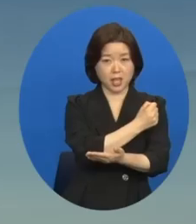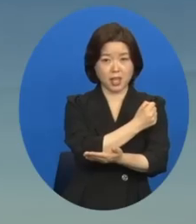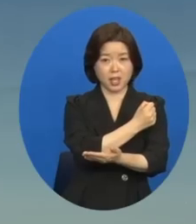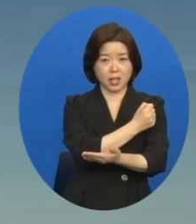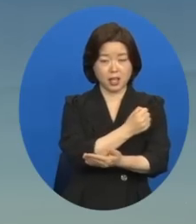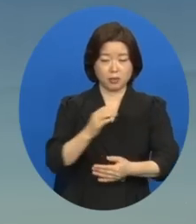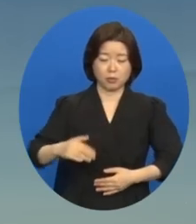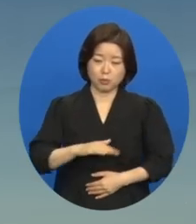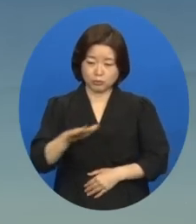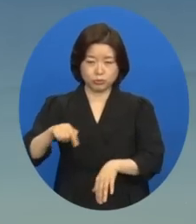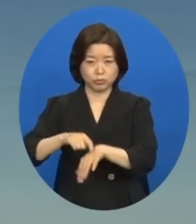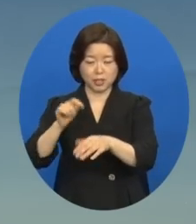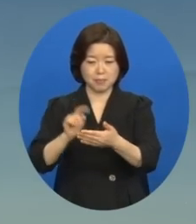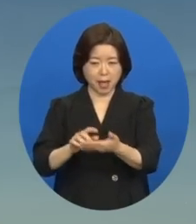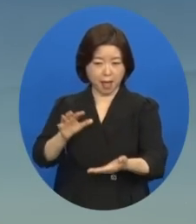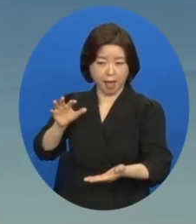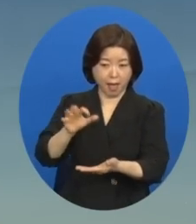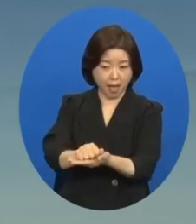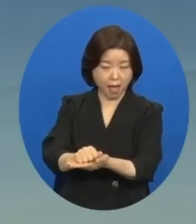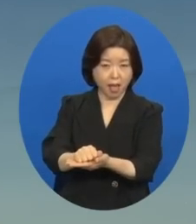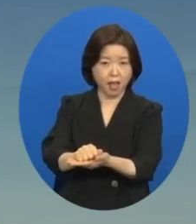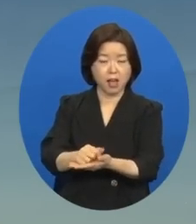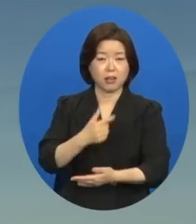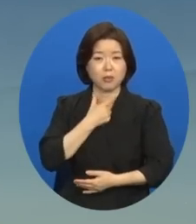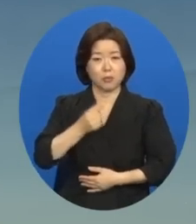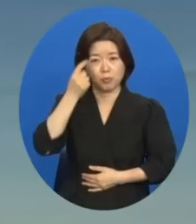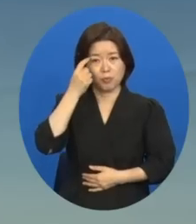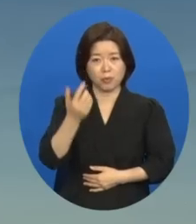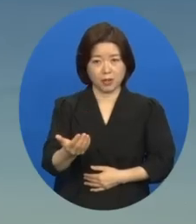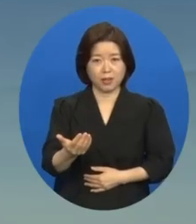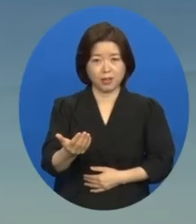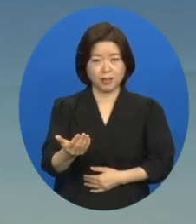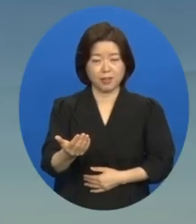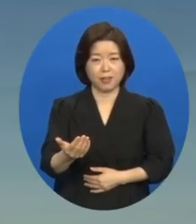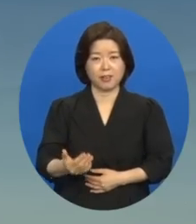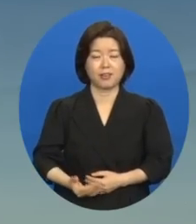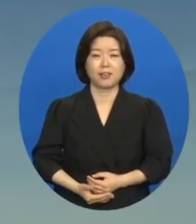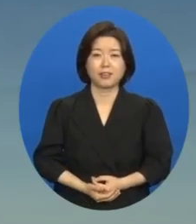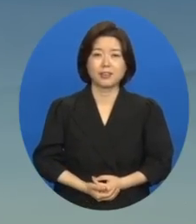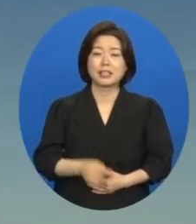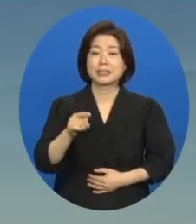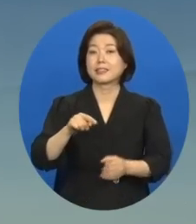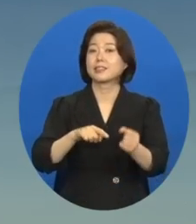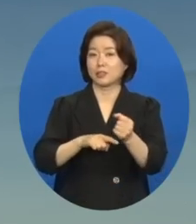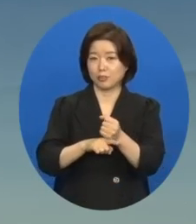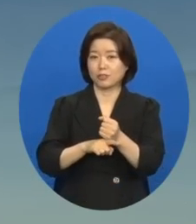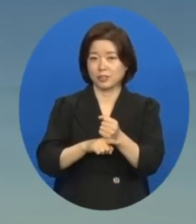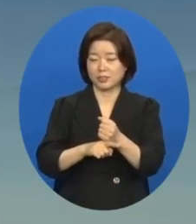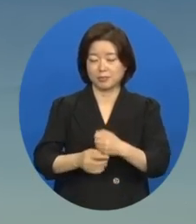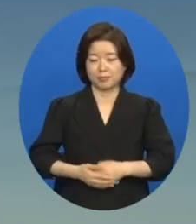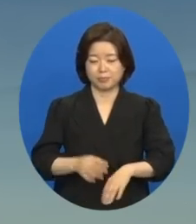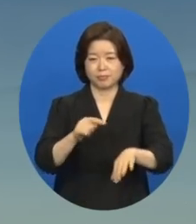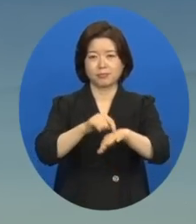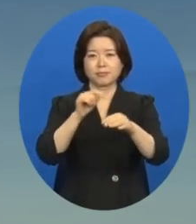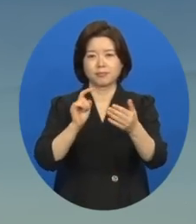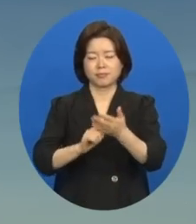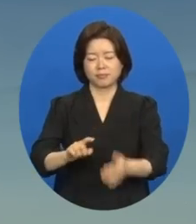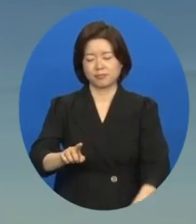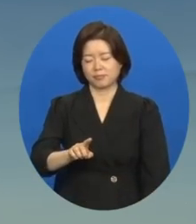우리의 마음을 점령하기를 원하는 것일까요? 그 이유는 마음이